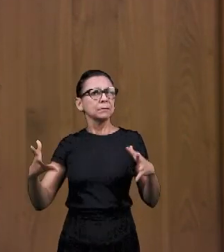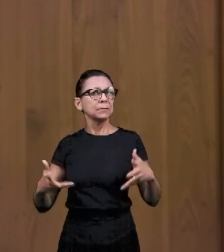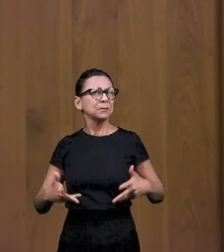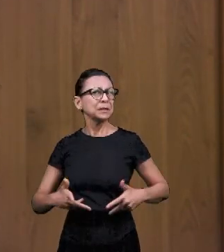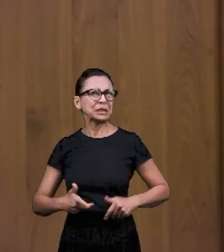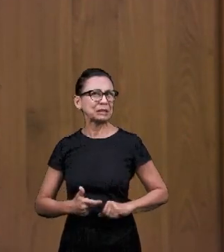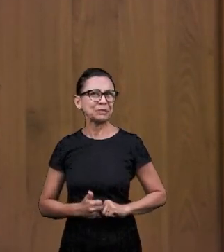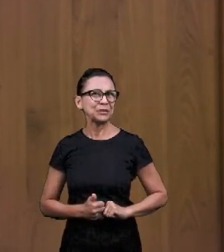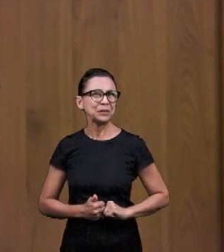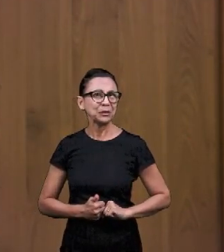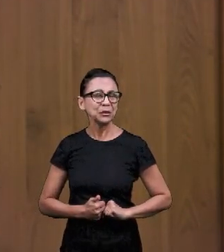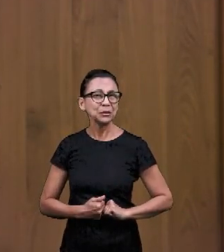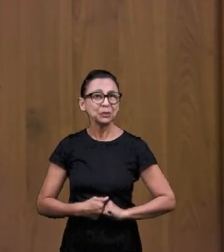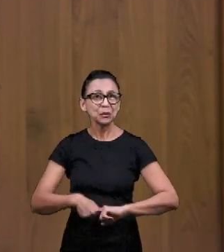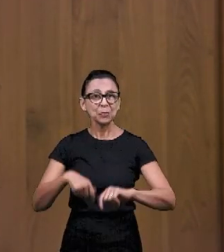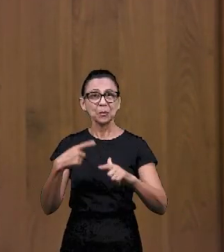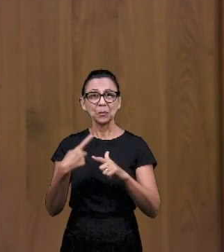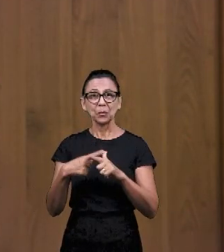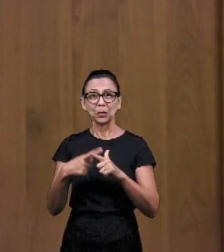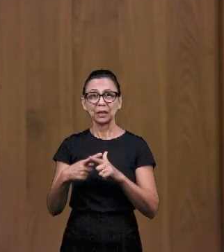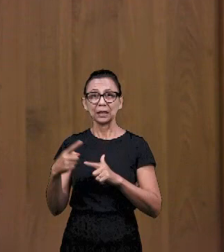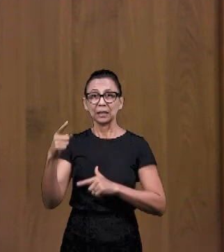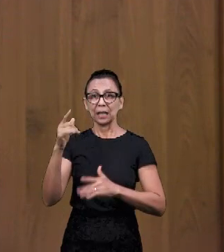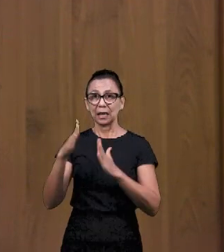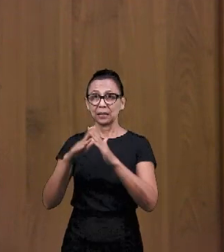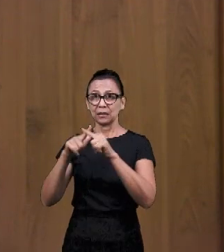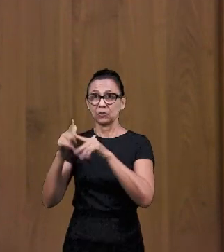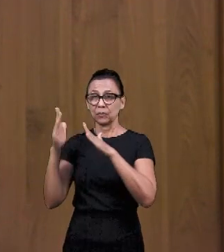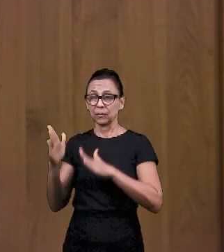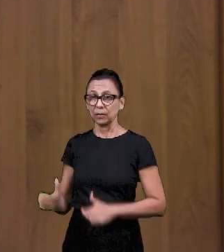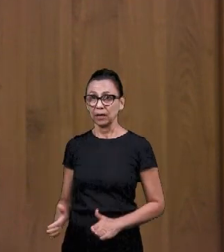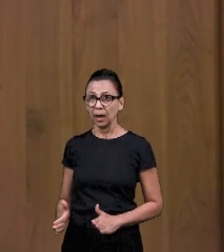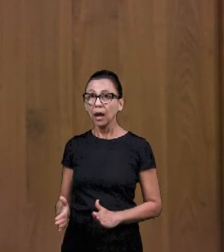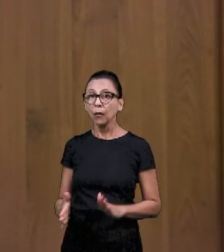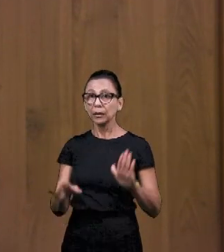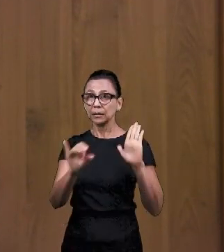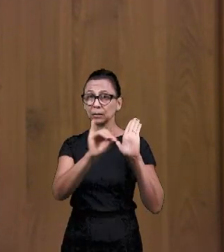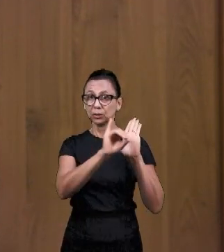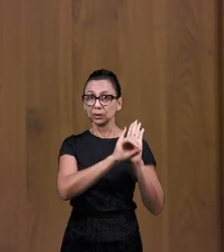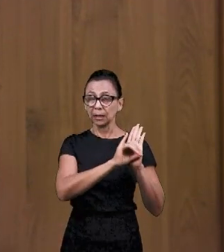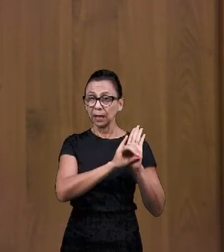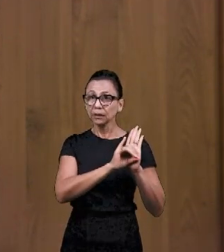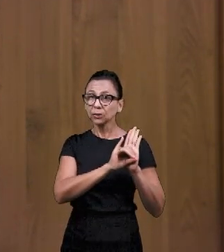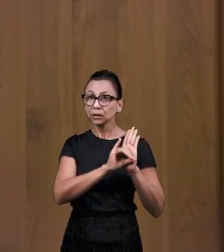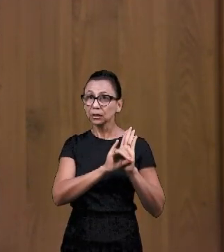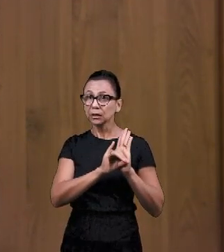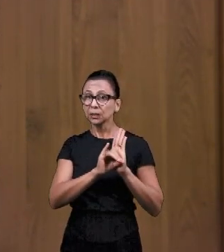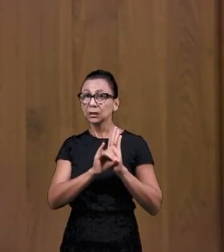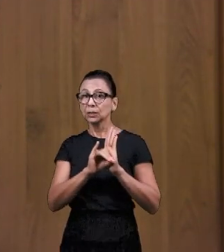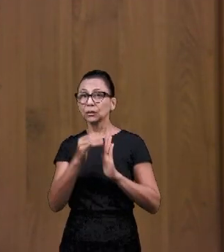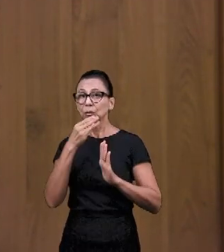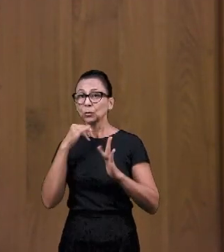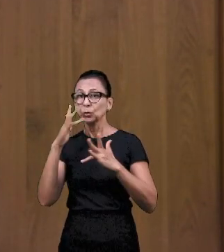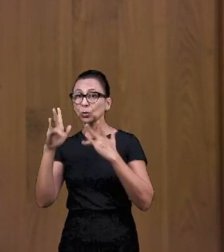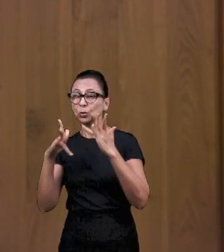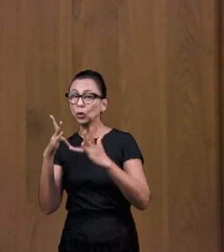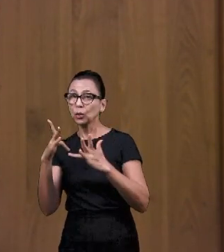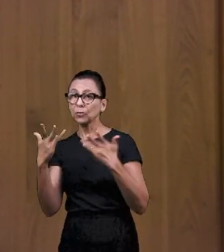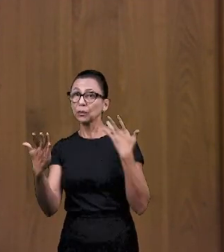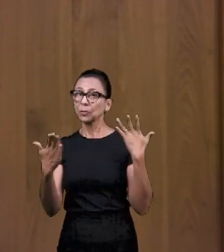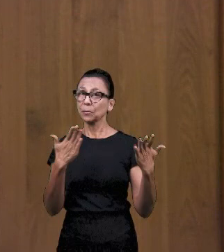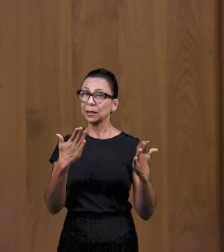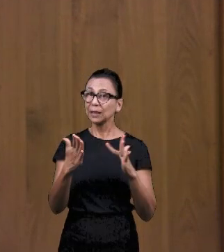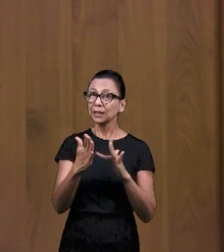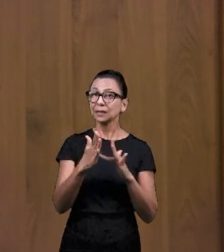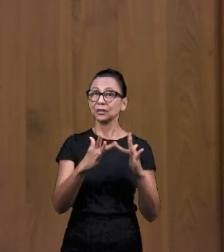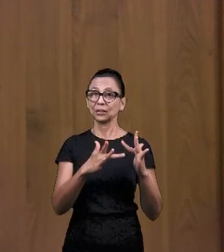le fiancé qui est Jésus. Seulement à travers le Saint-Esprit, nous allons monter, nous serons enlevés au ciel. Il